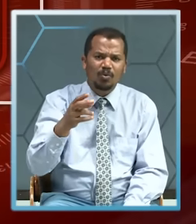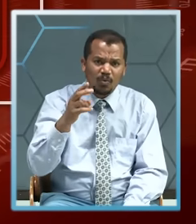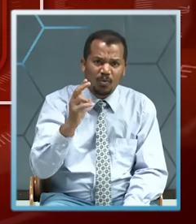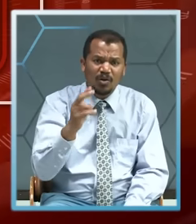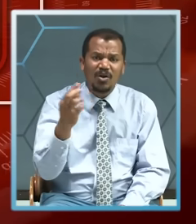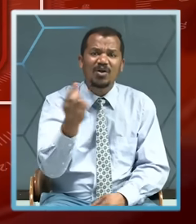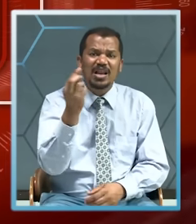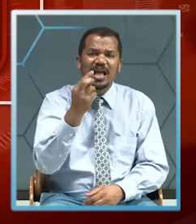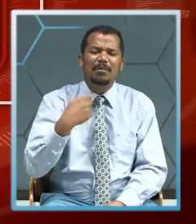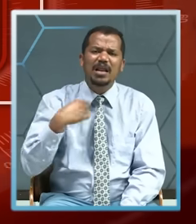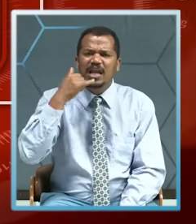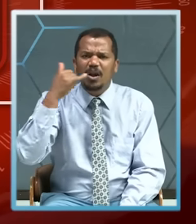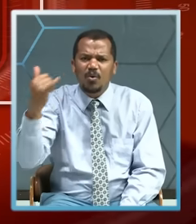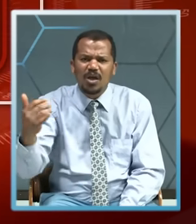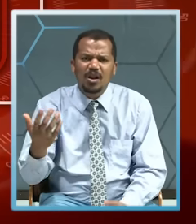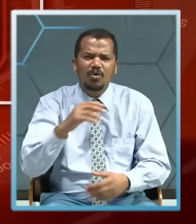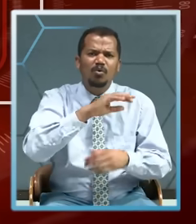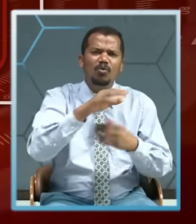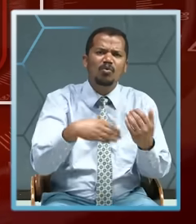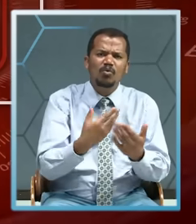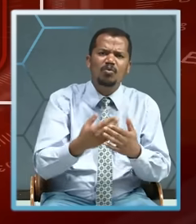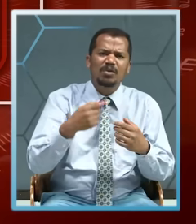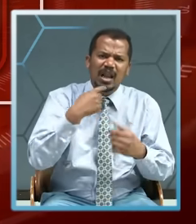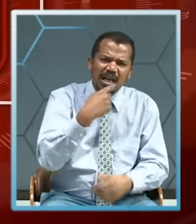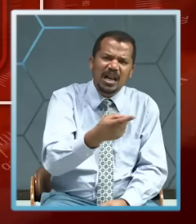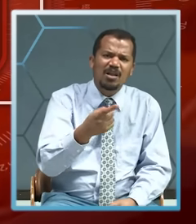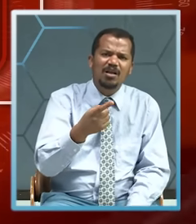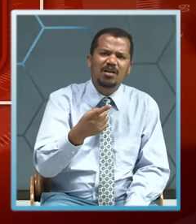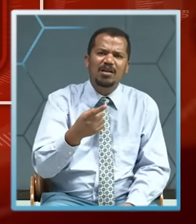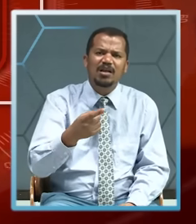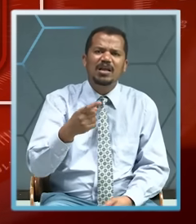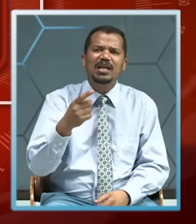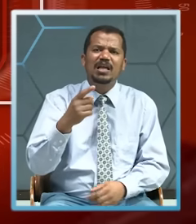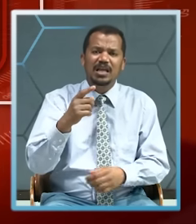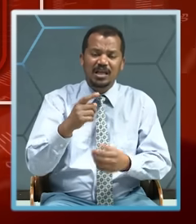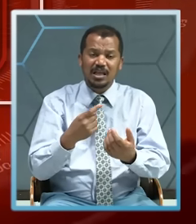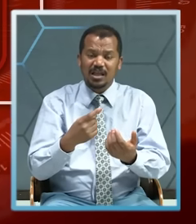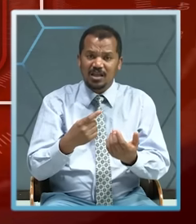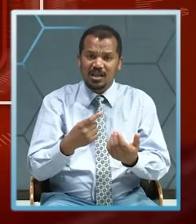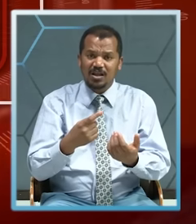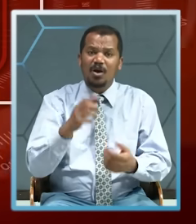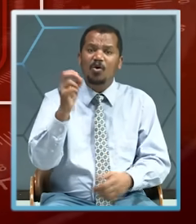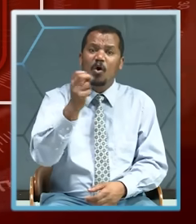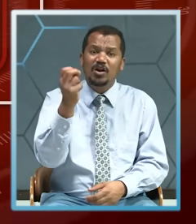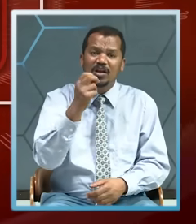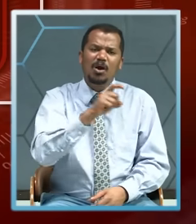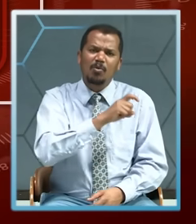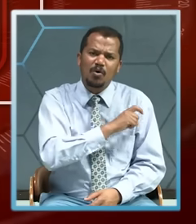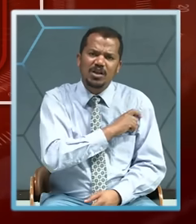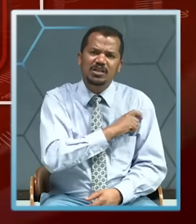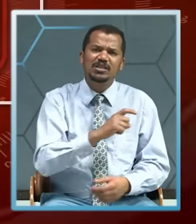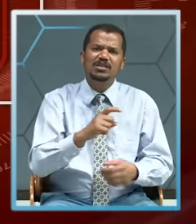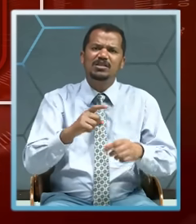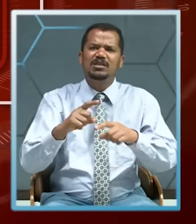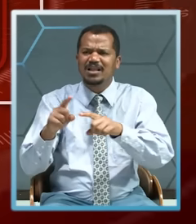ወዲያው በቀበሌም ደውዬ ያለው ሁሉም እንትን ብለዋል። ቀበሌ ልቀን በብቻ መጣ እንጂ ከመንግስት አካል ከወረዳ